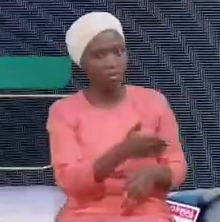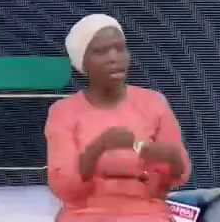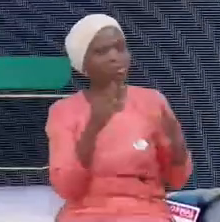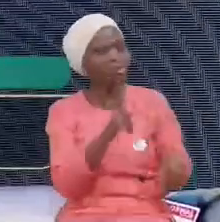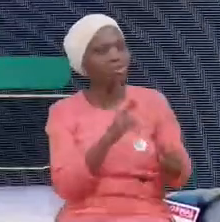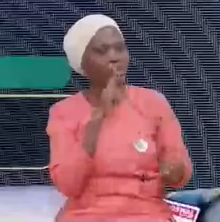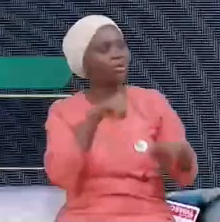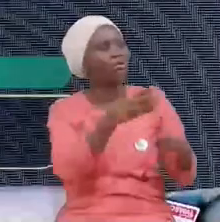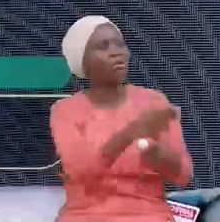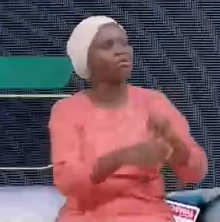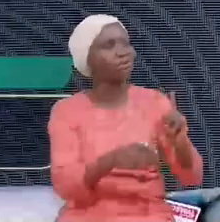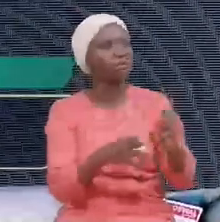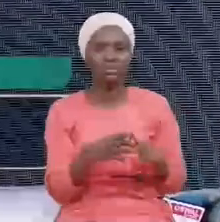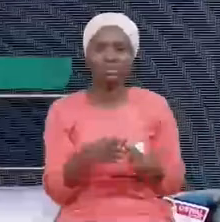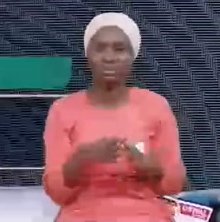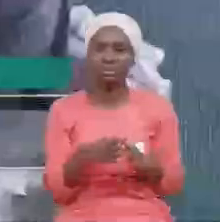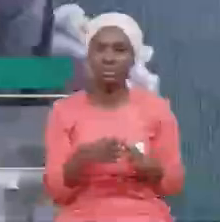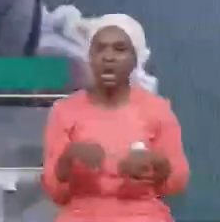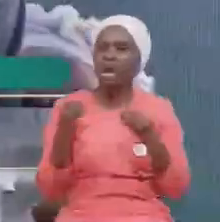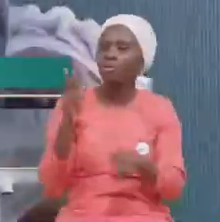vont là-bas?